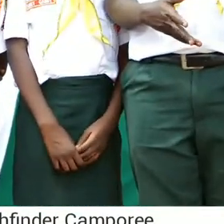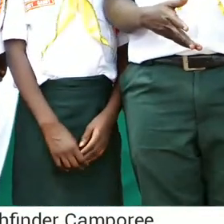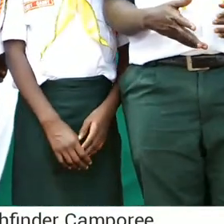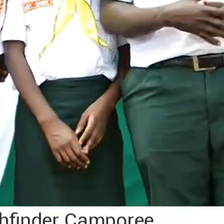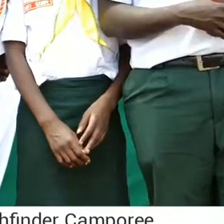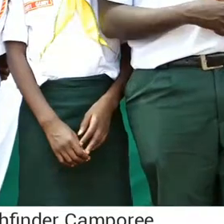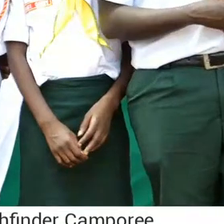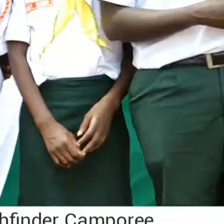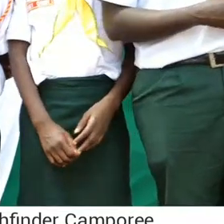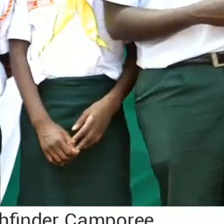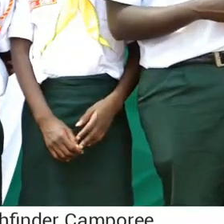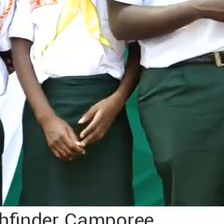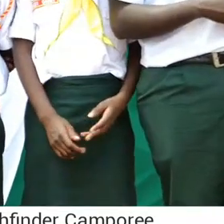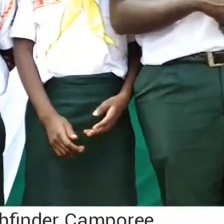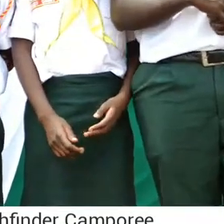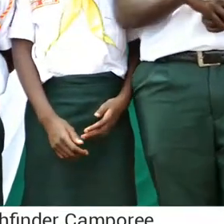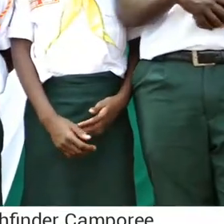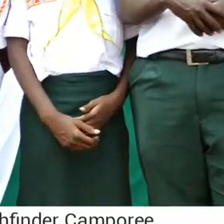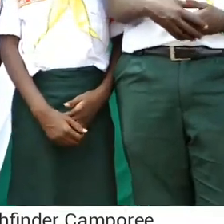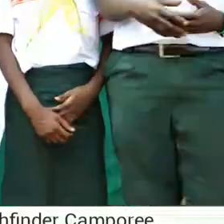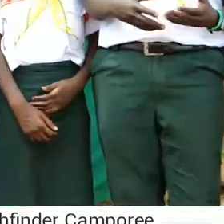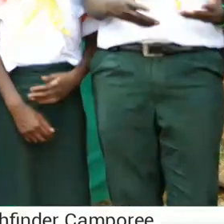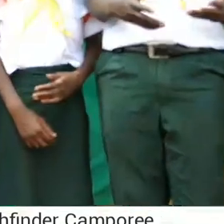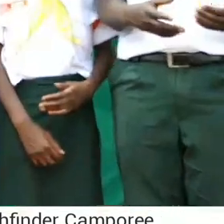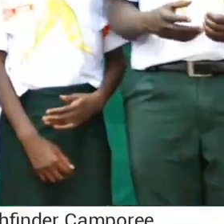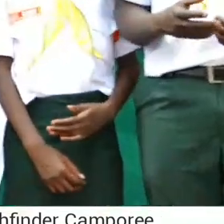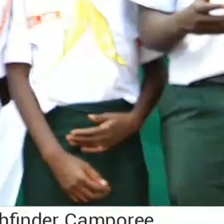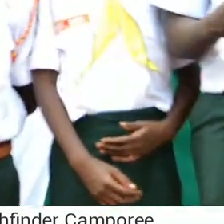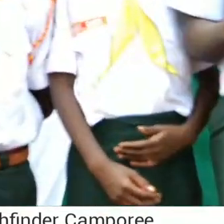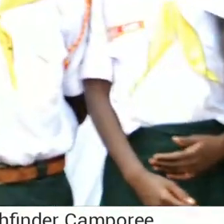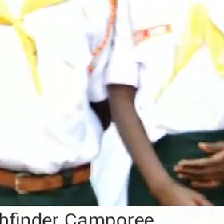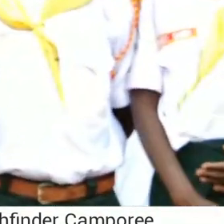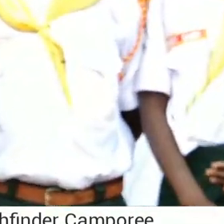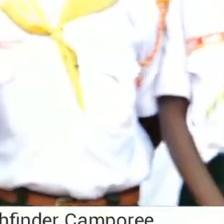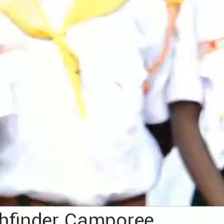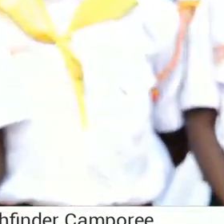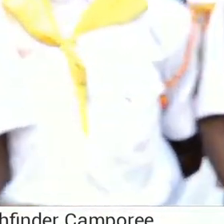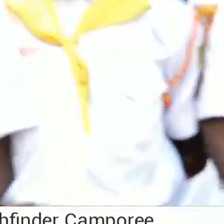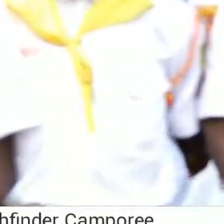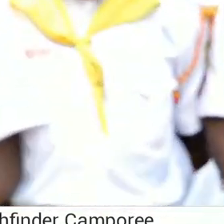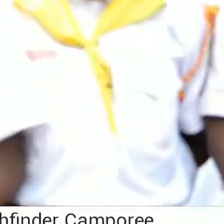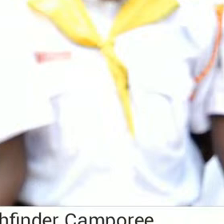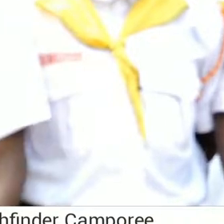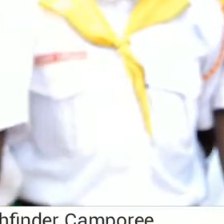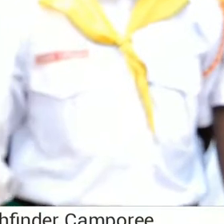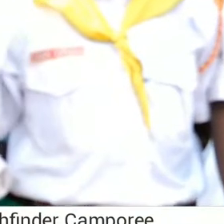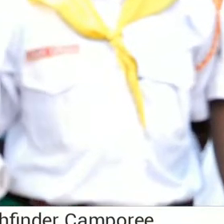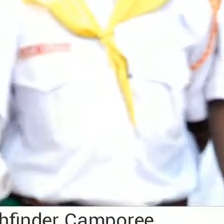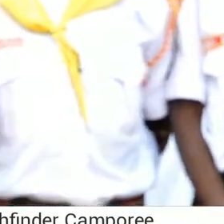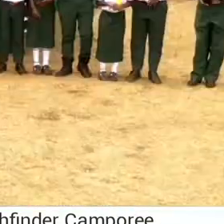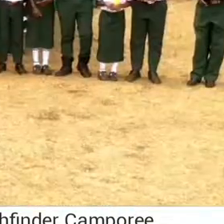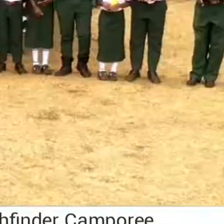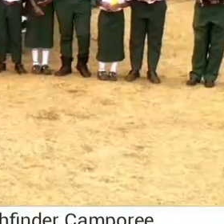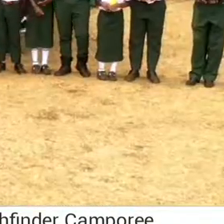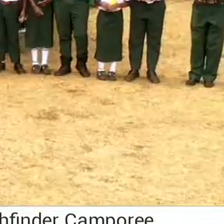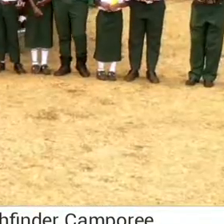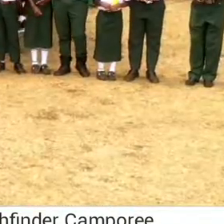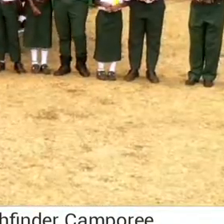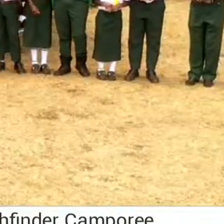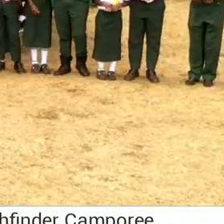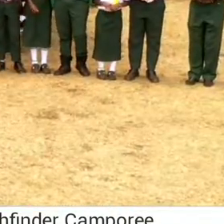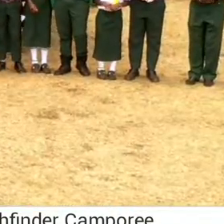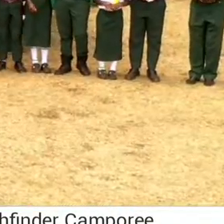Maisha yake ni mafupi, yenye dhiki na taabu. Upita haraka